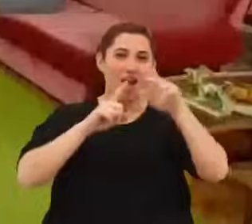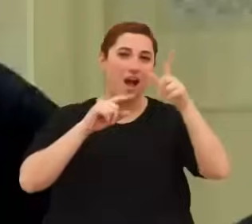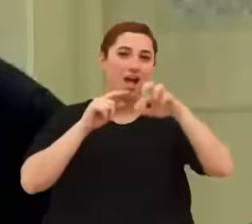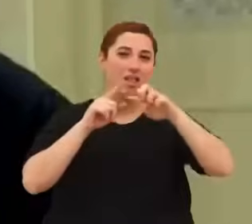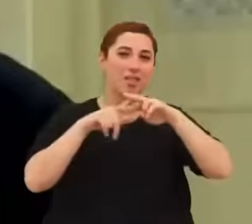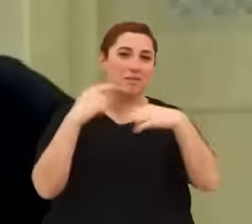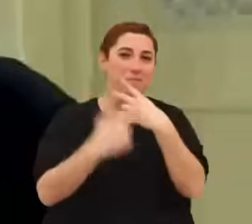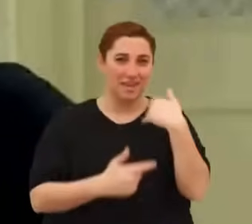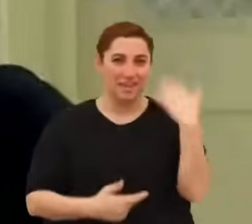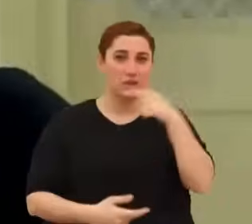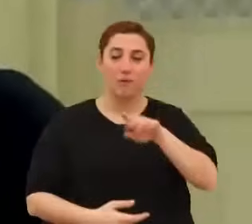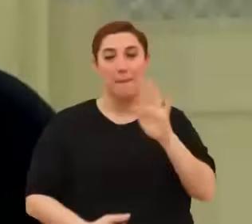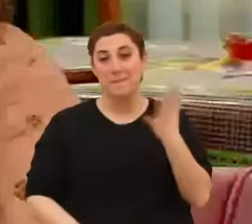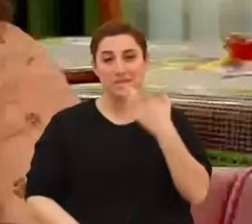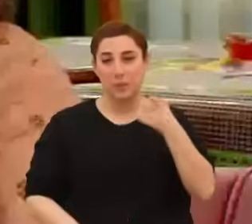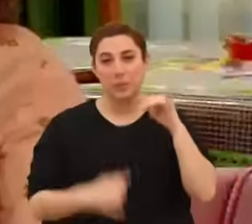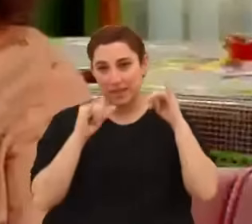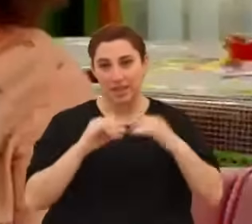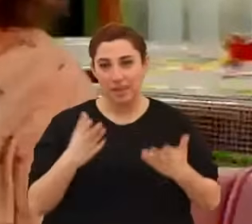gittiydik. Mesela böyle şeyler.